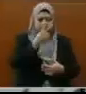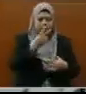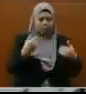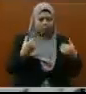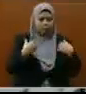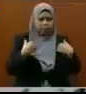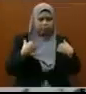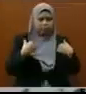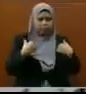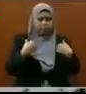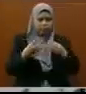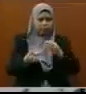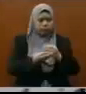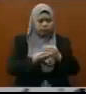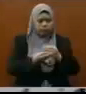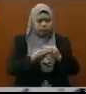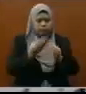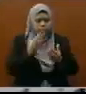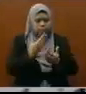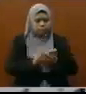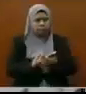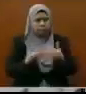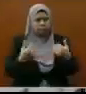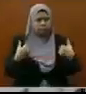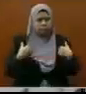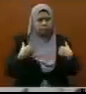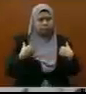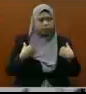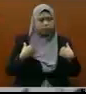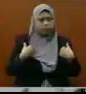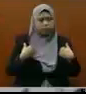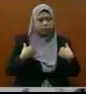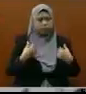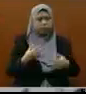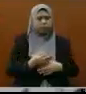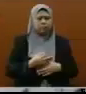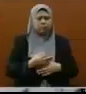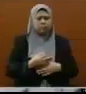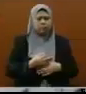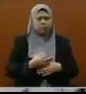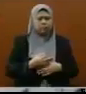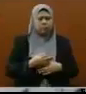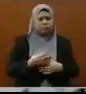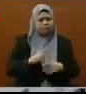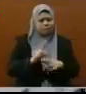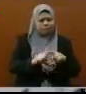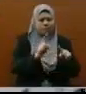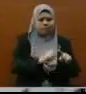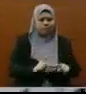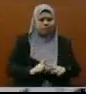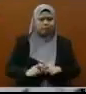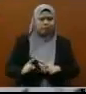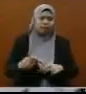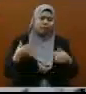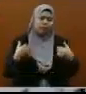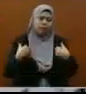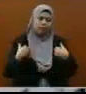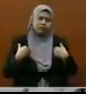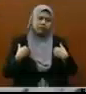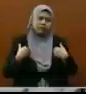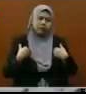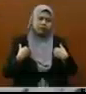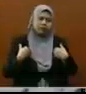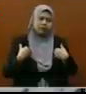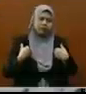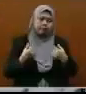pembaikan projek-projek bekalan air, infrastruktur dan sebagainya. Dan terdapat juga